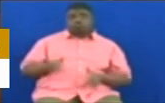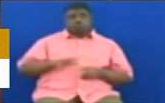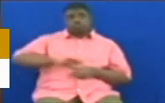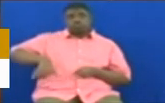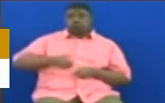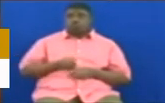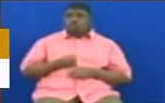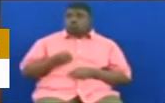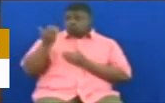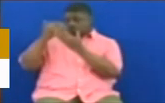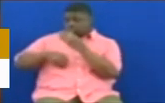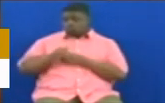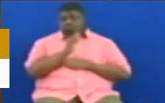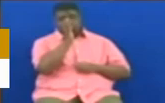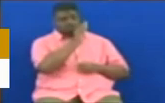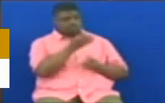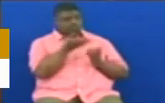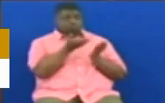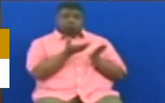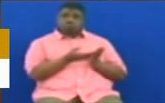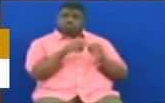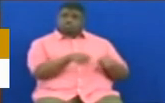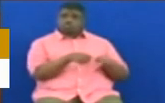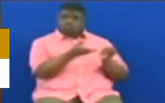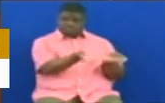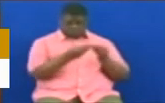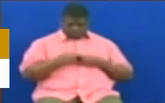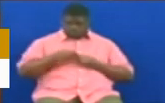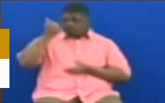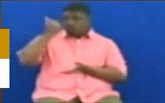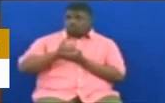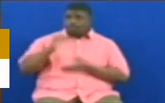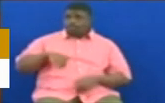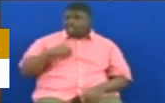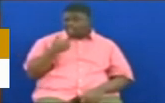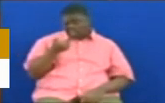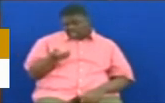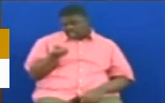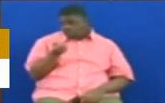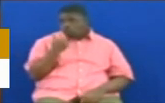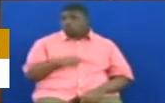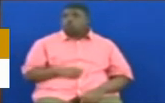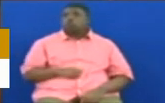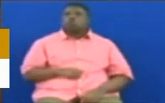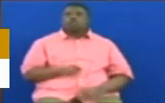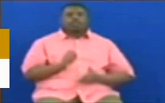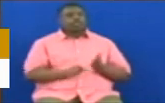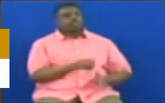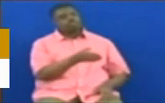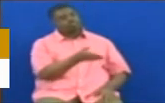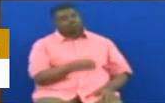sasa tumeletewa pendekezo hili ambao tunaenda kuliamulia baadaye kidogo. Katibu sasa.